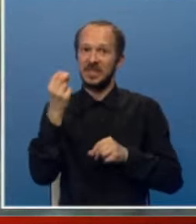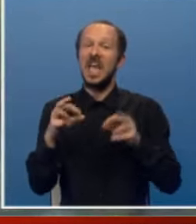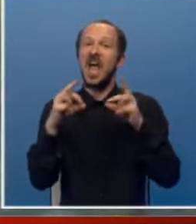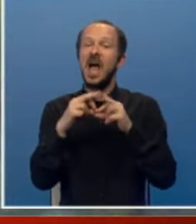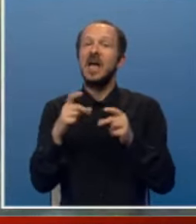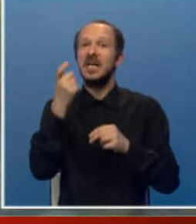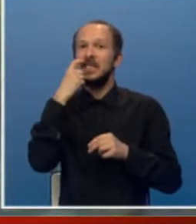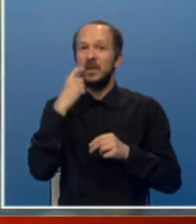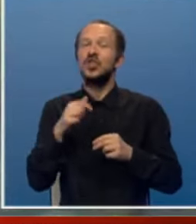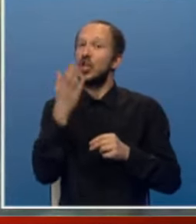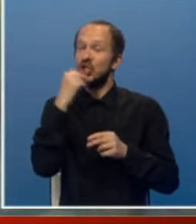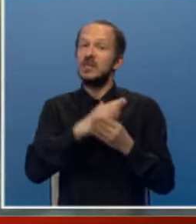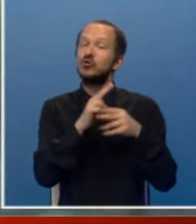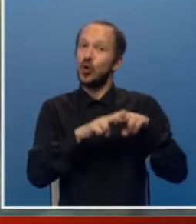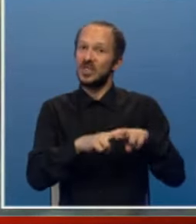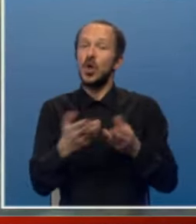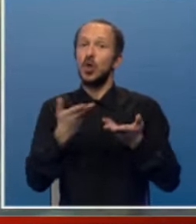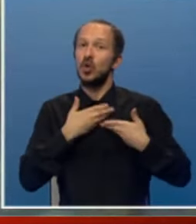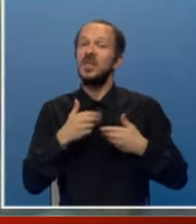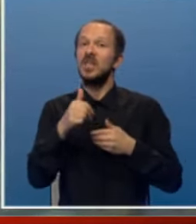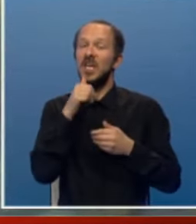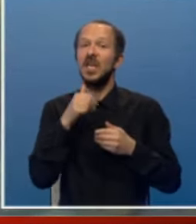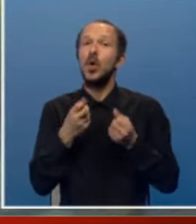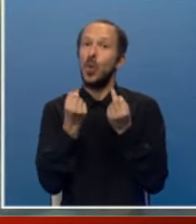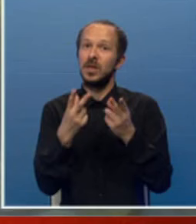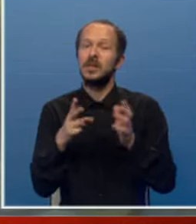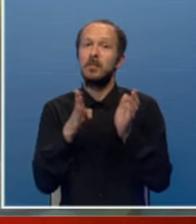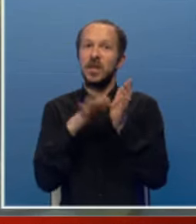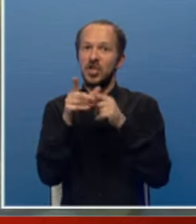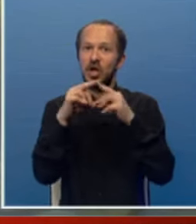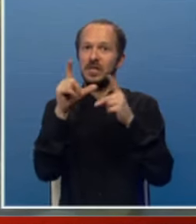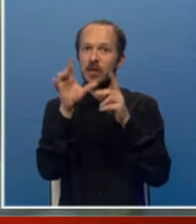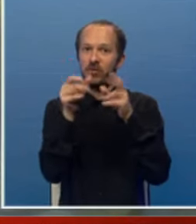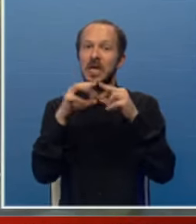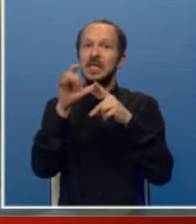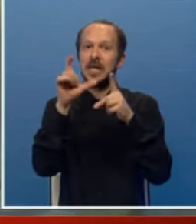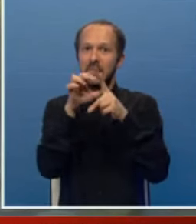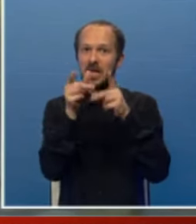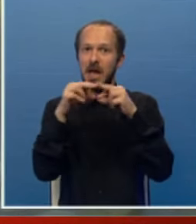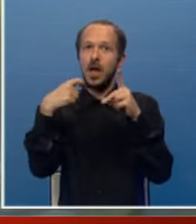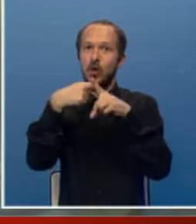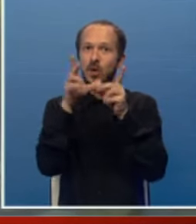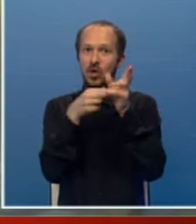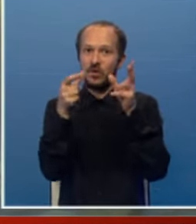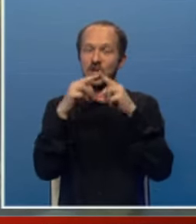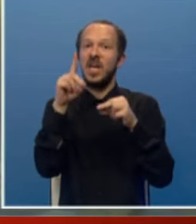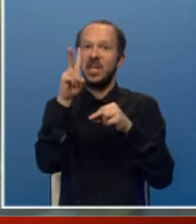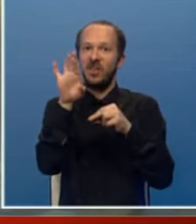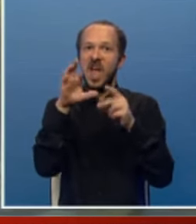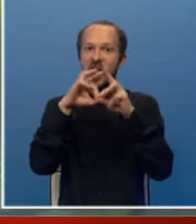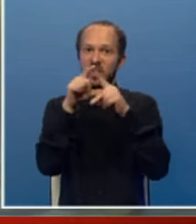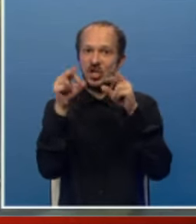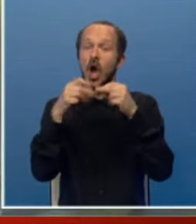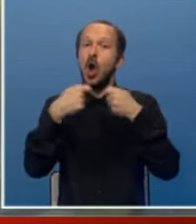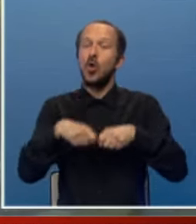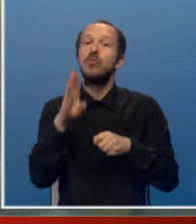a Srebreničani će između ostalih dobiti i ulice Meše Selimovića, Skendere Kulenovića i Ive Andrića.